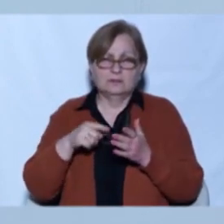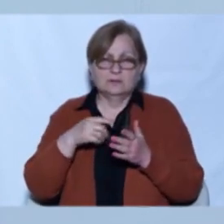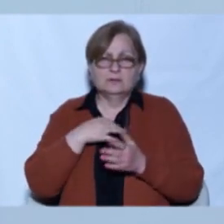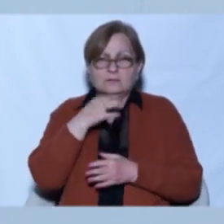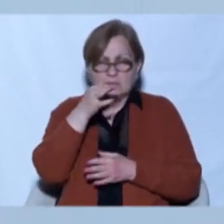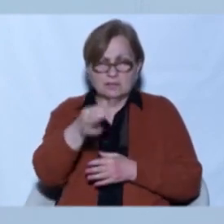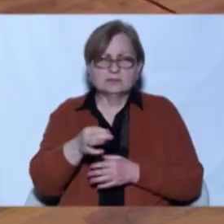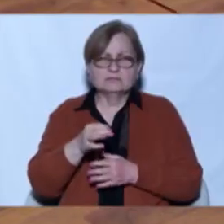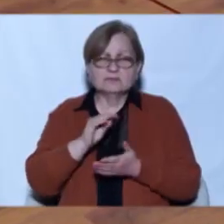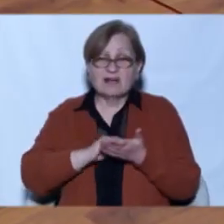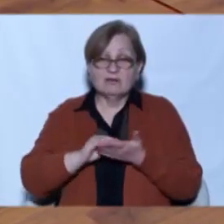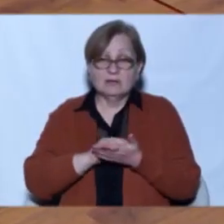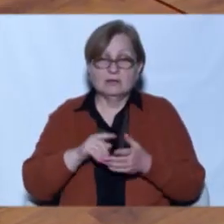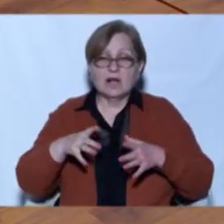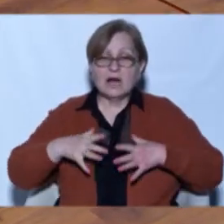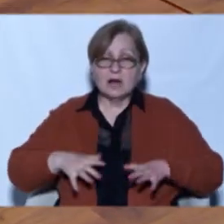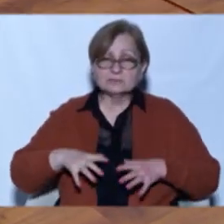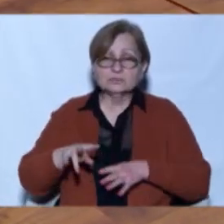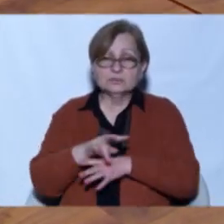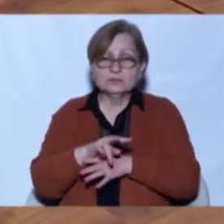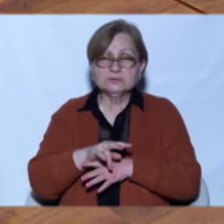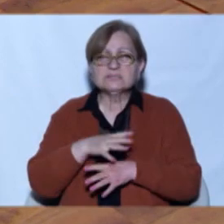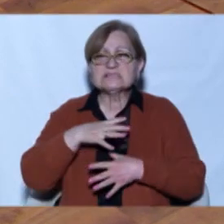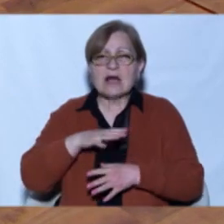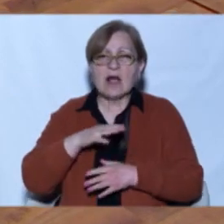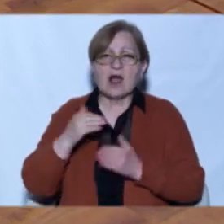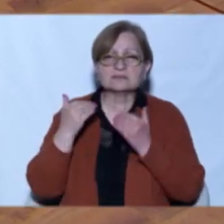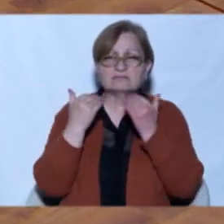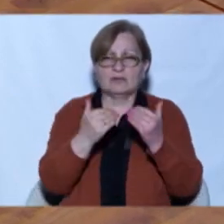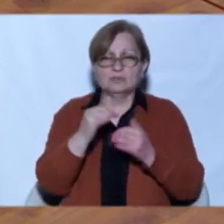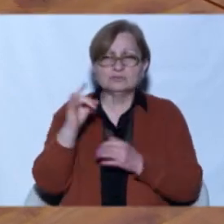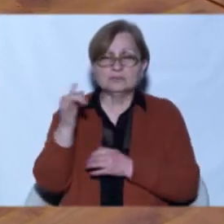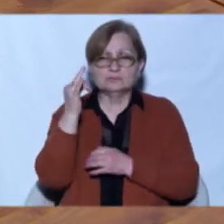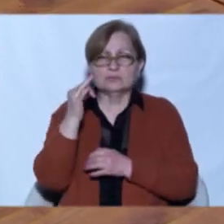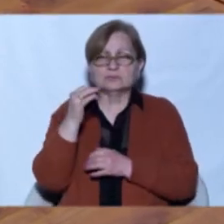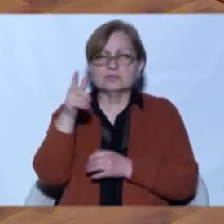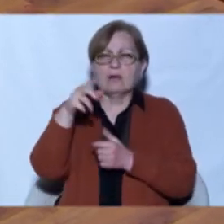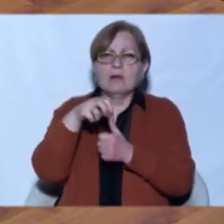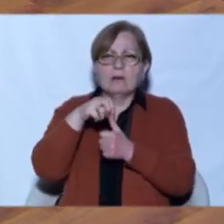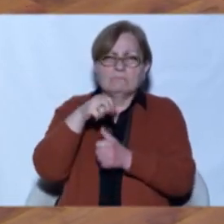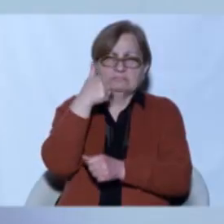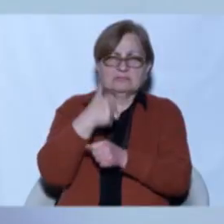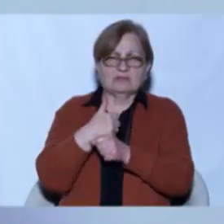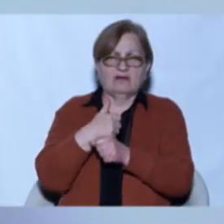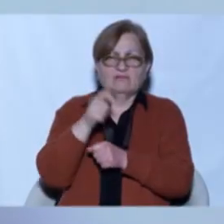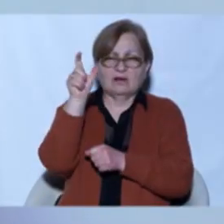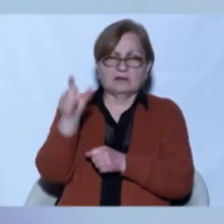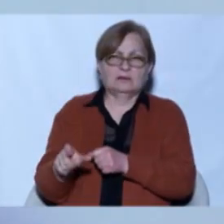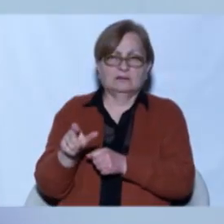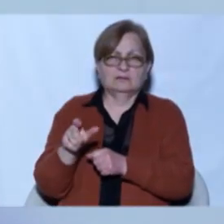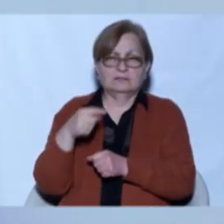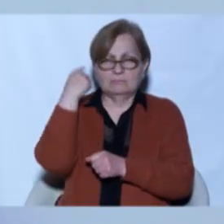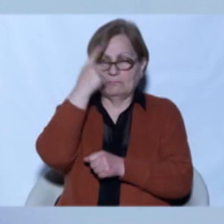და გავიმეორებ, როგორც ქართული ლიტერატურის, ისე საქართველოს ისტორიის მთავარი ფიგურა. ილია ჭავჭავაძეს